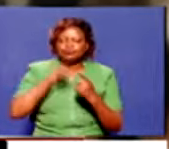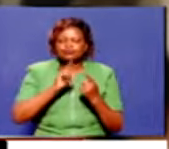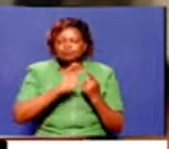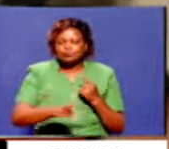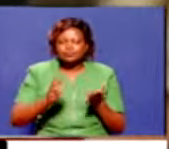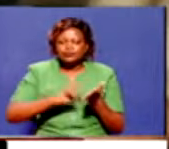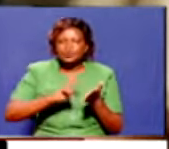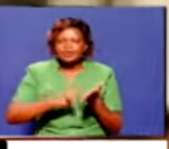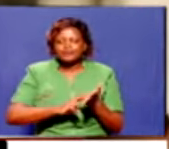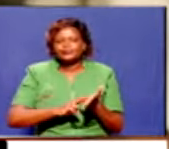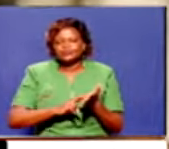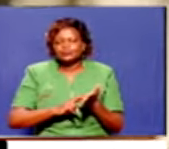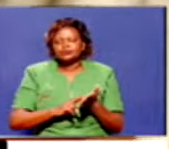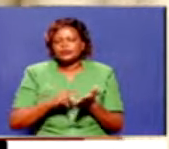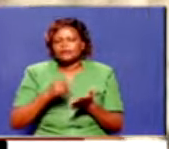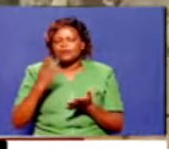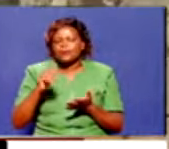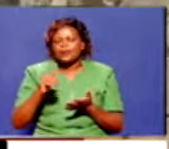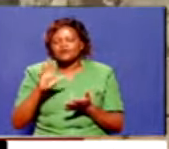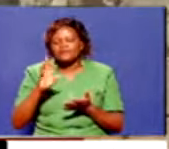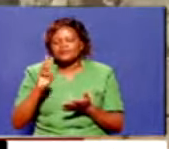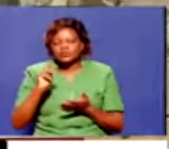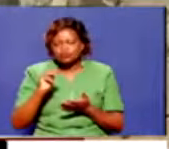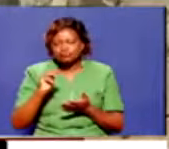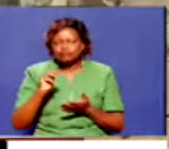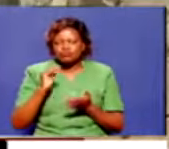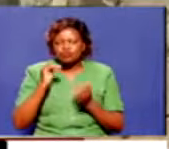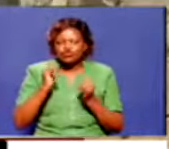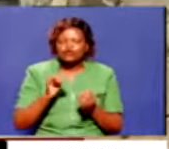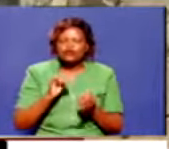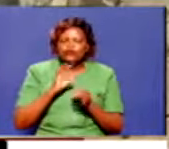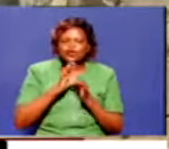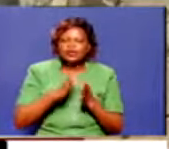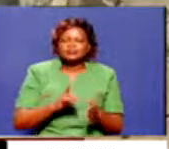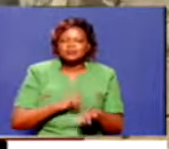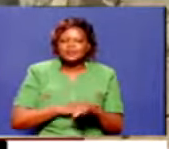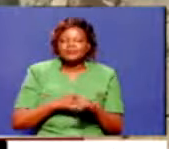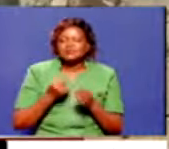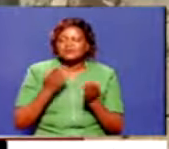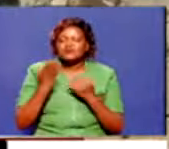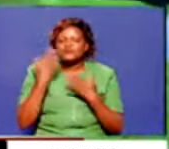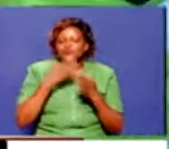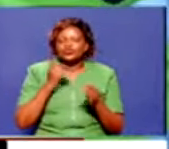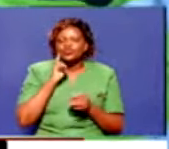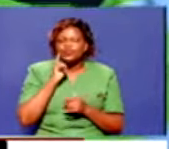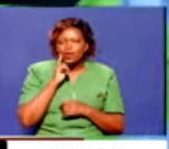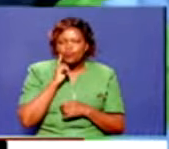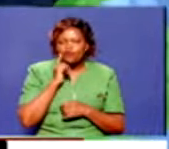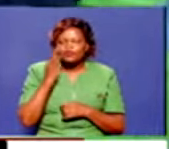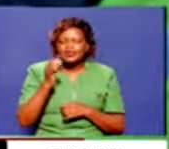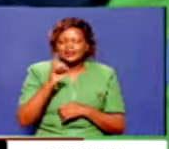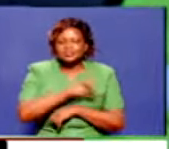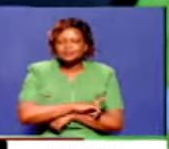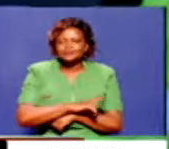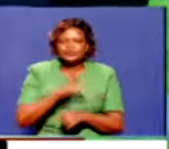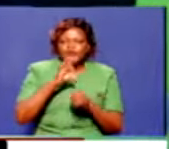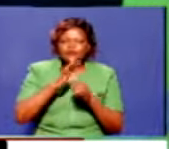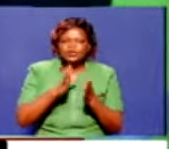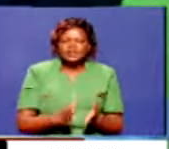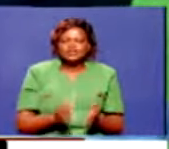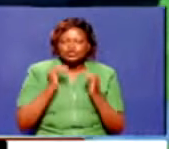kura wapya 4.5 million wakati shughuli hiyo ya siku 30 itakapokamilika. Wapiga kura